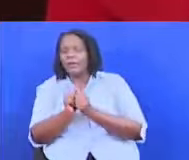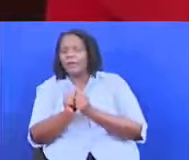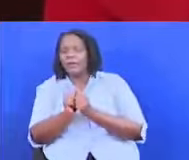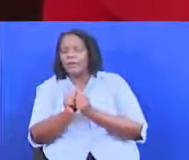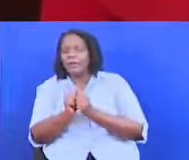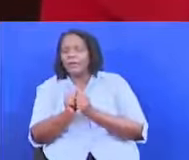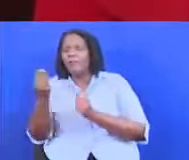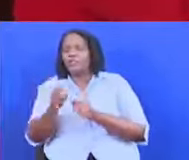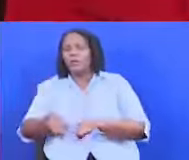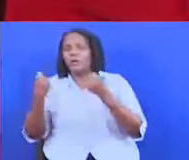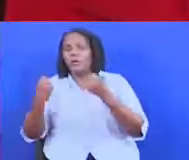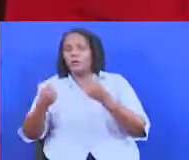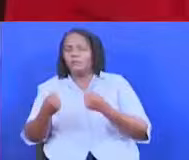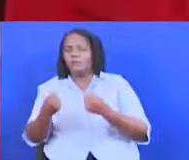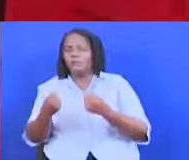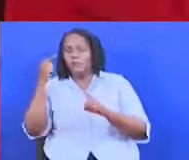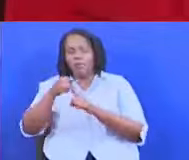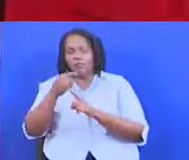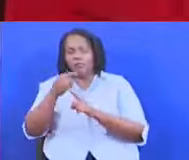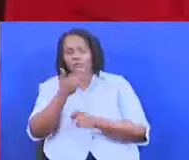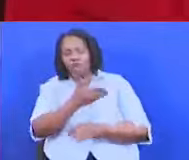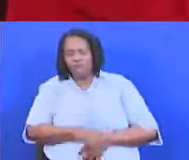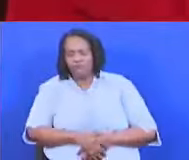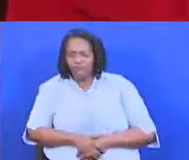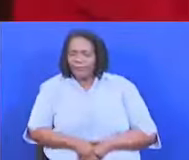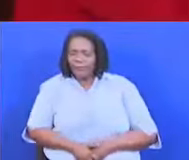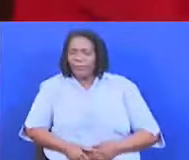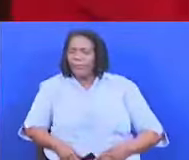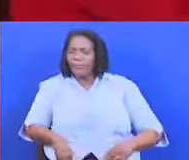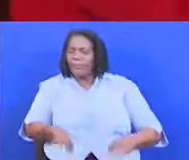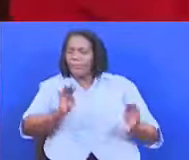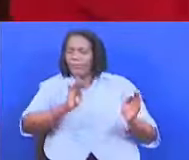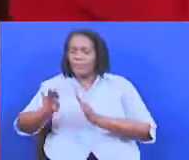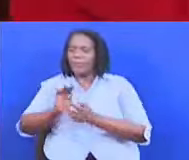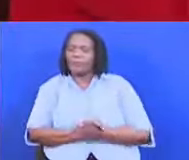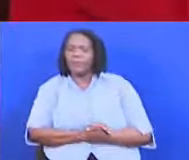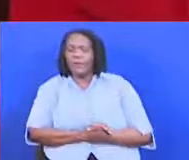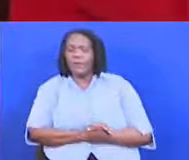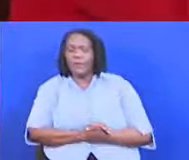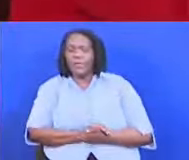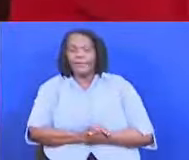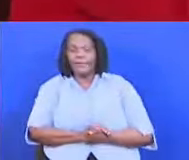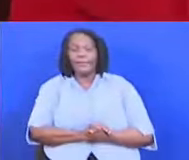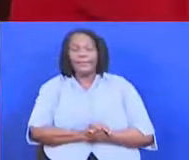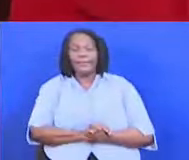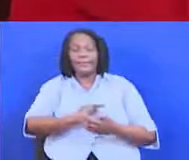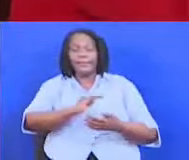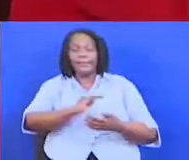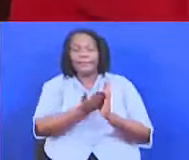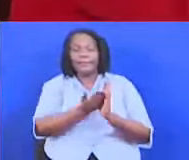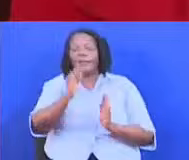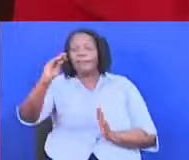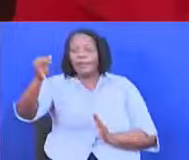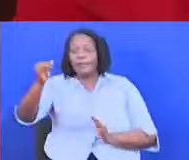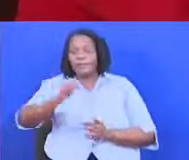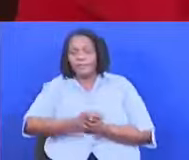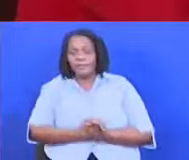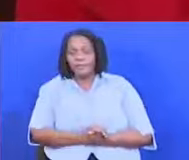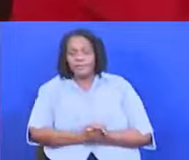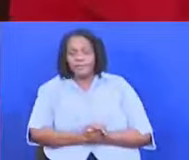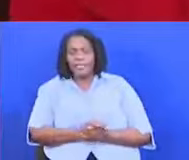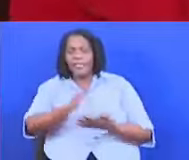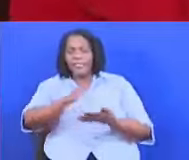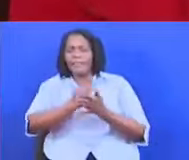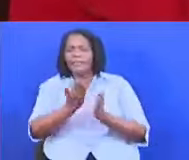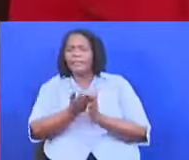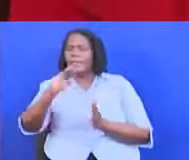si sahihi sana. Mheshimiwa Spika, naomba nizungumzie swala la sekta ya madini. Sekta ya madini na uwekezaji wake